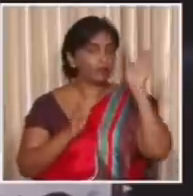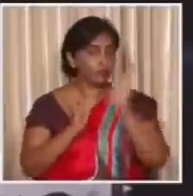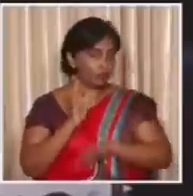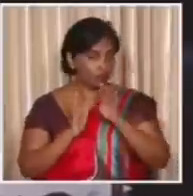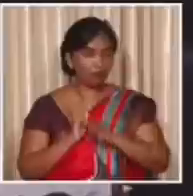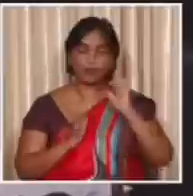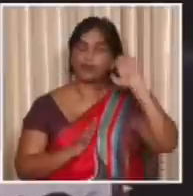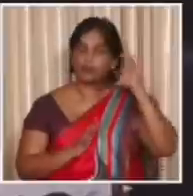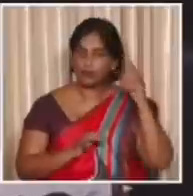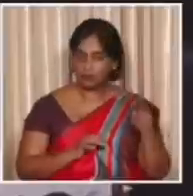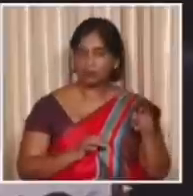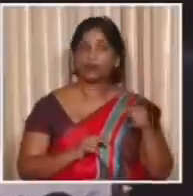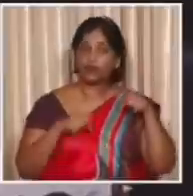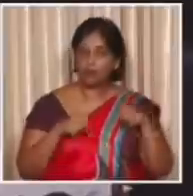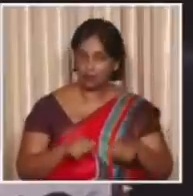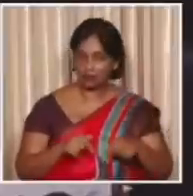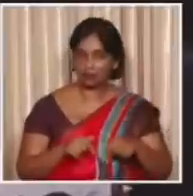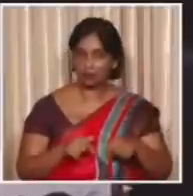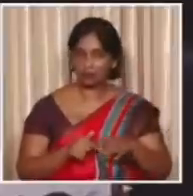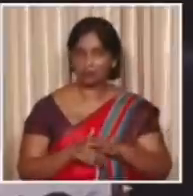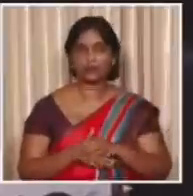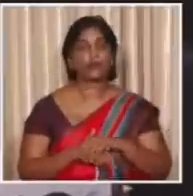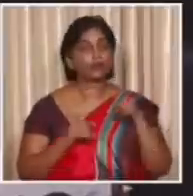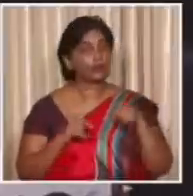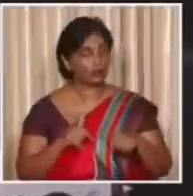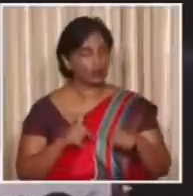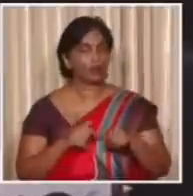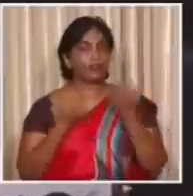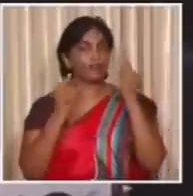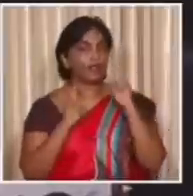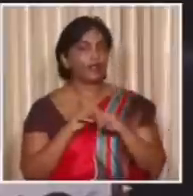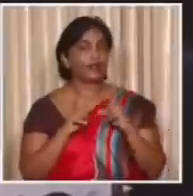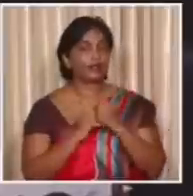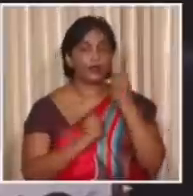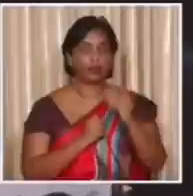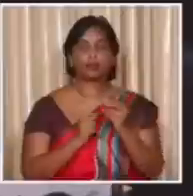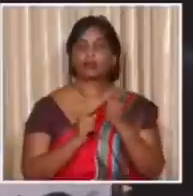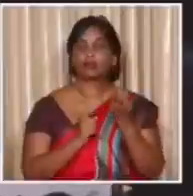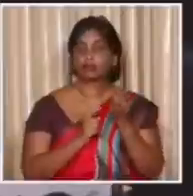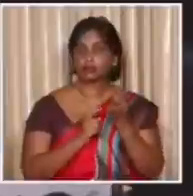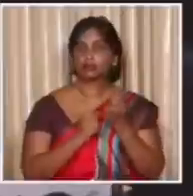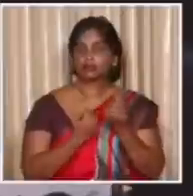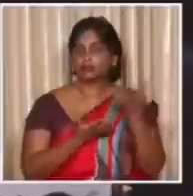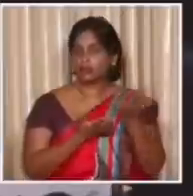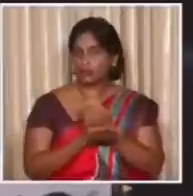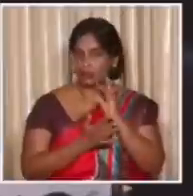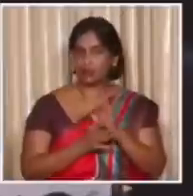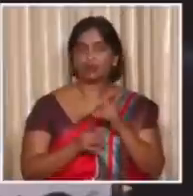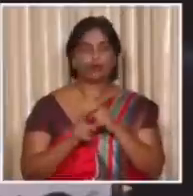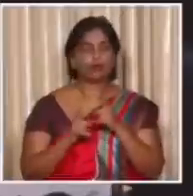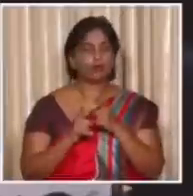සඳහා විශේෂයෙන්ම අදටත් අදටත් නොමිලේ අධ්‍යාපන දෙන ආයතන වල සල්ලි අය කරන්න පටන් ගන්න තිබෙනවා